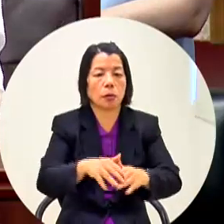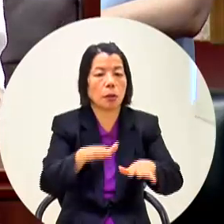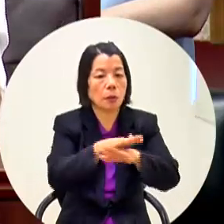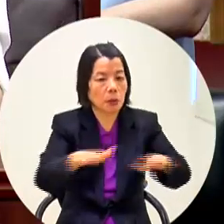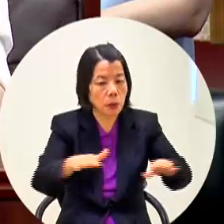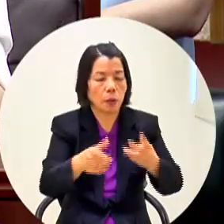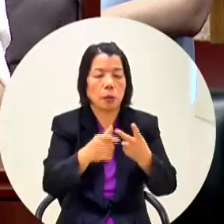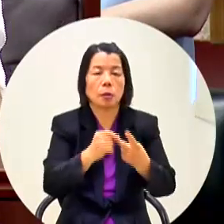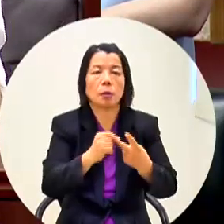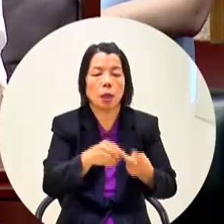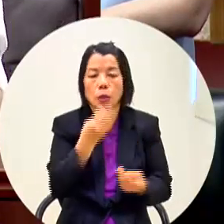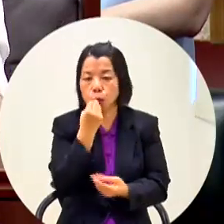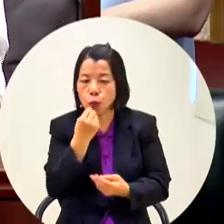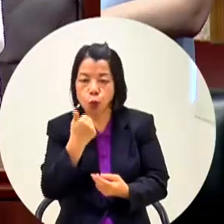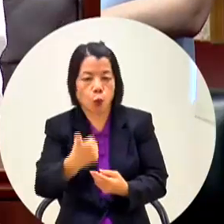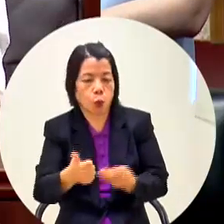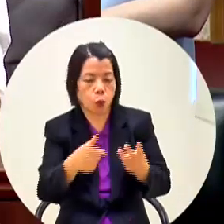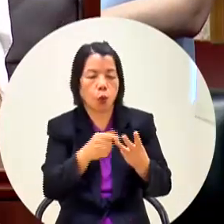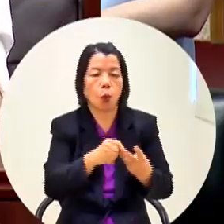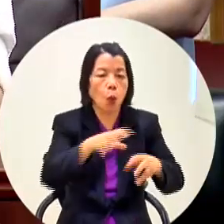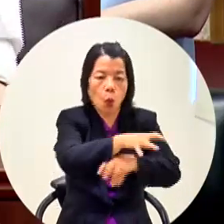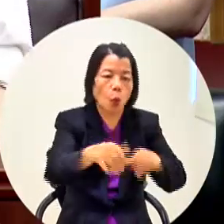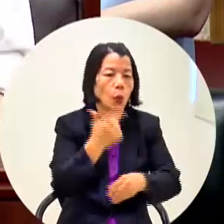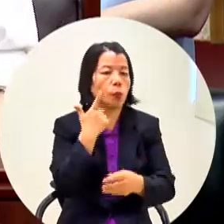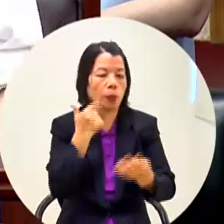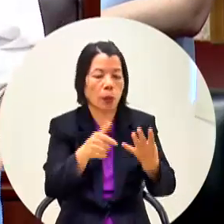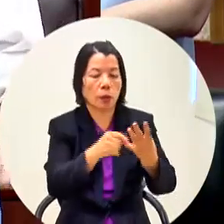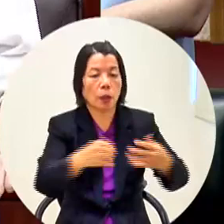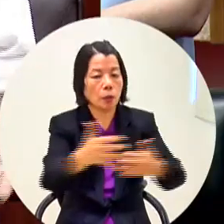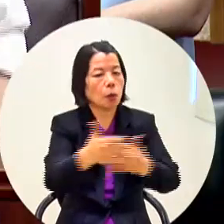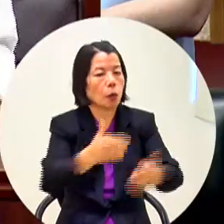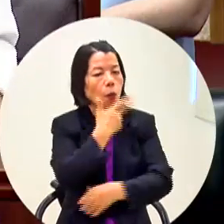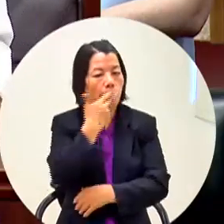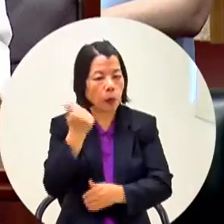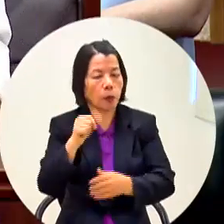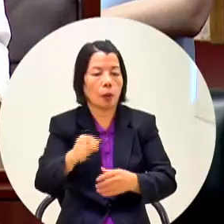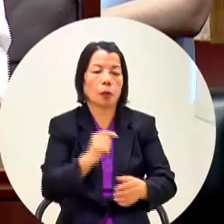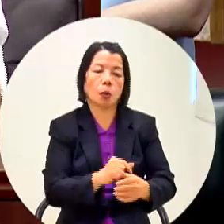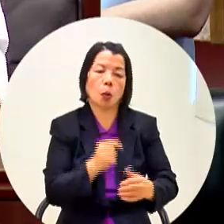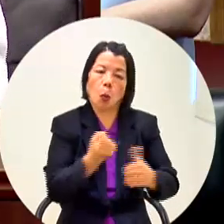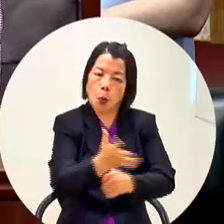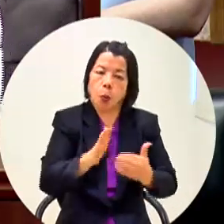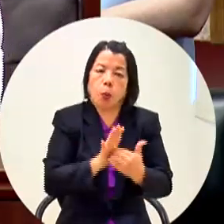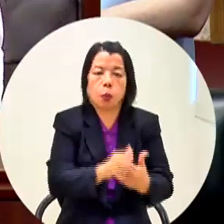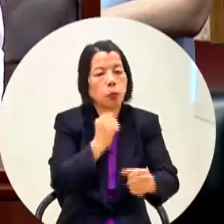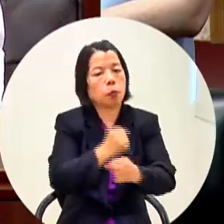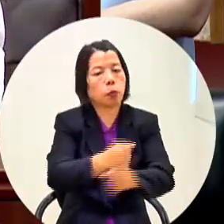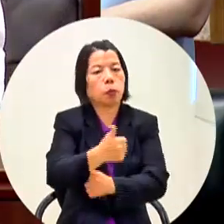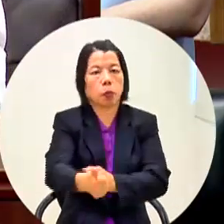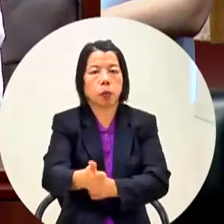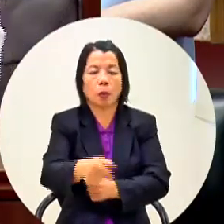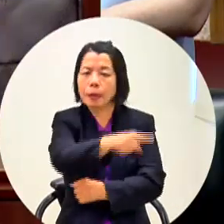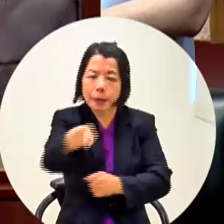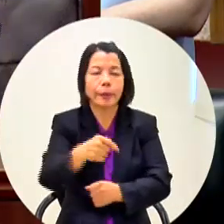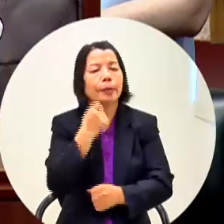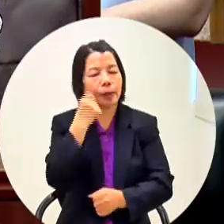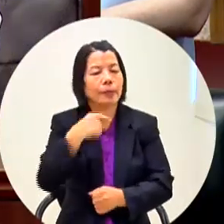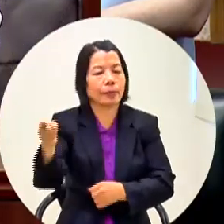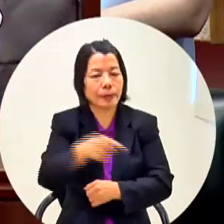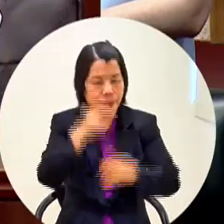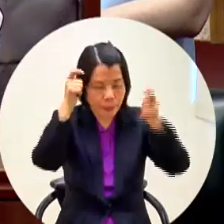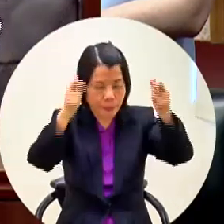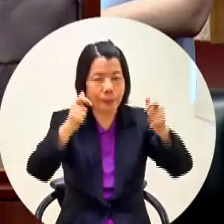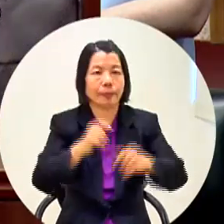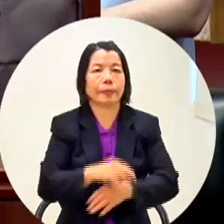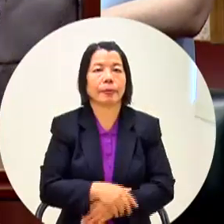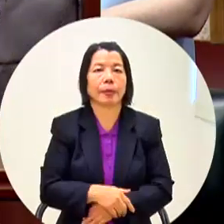西好吃，环境优美，交通方便，而且防疫工作做得很棒，人家才愿意来高雄。所以我们市府团